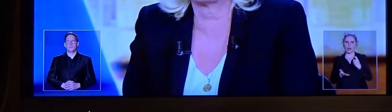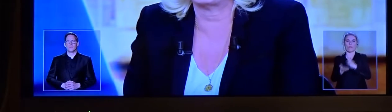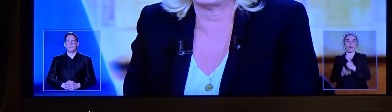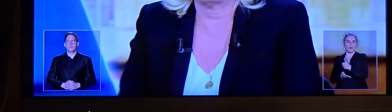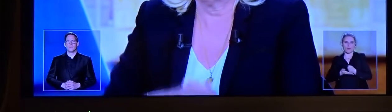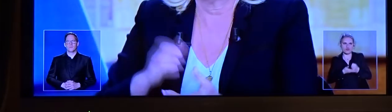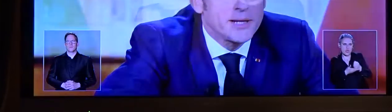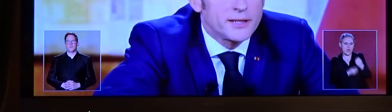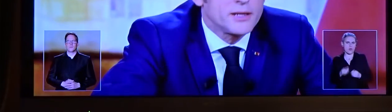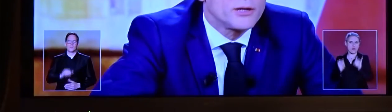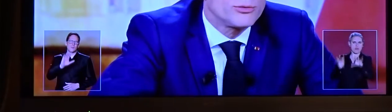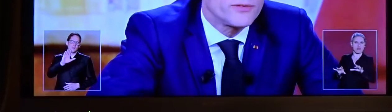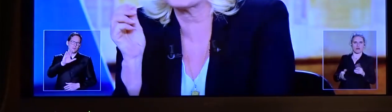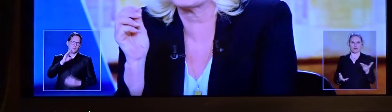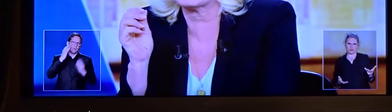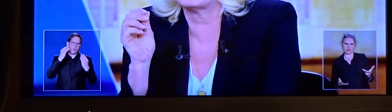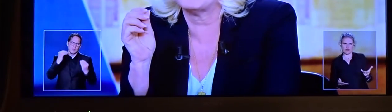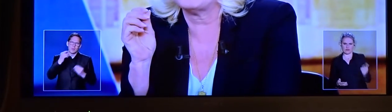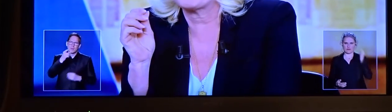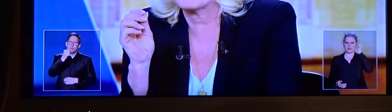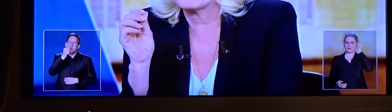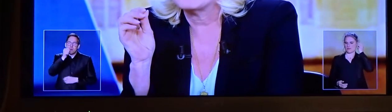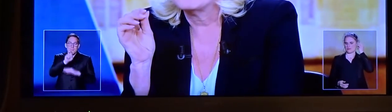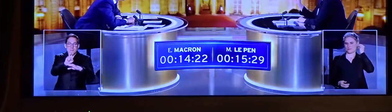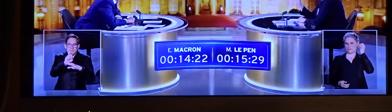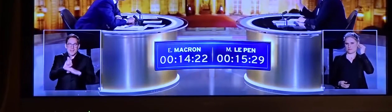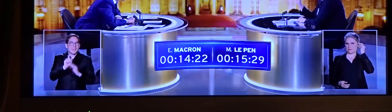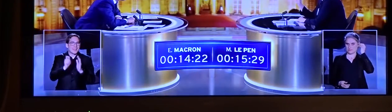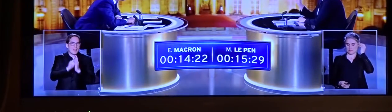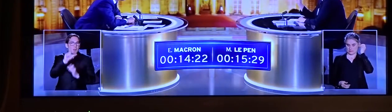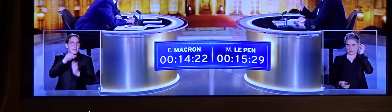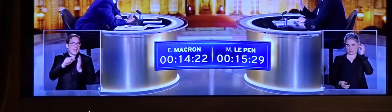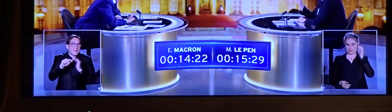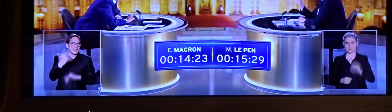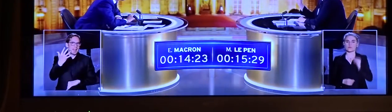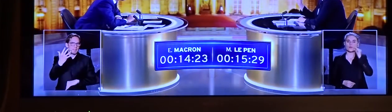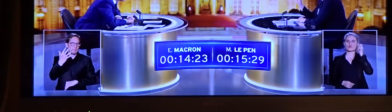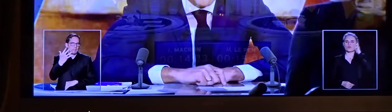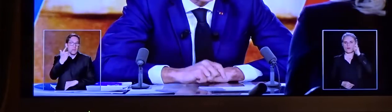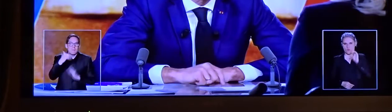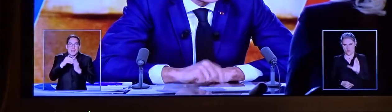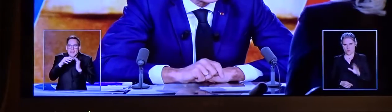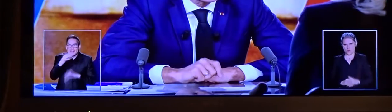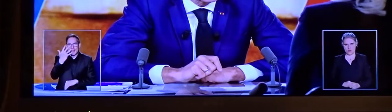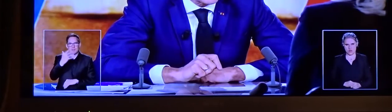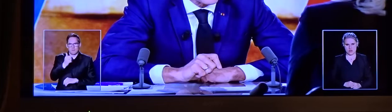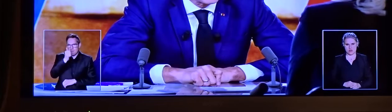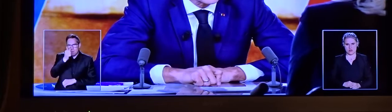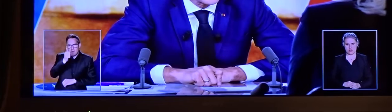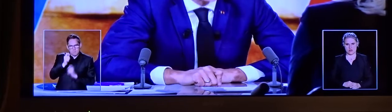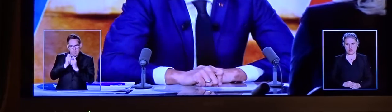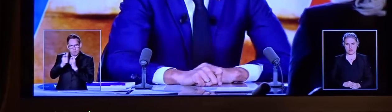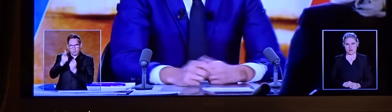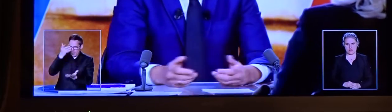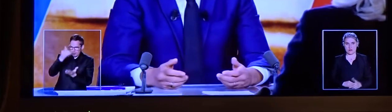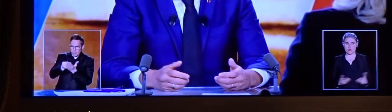ne soutenaient pas. Monsieur Macron, je vais vous dire quelque chose qui va... Vous avez contracté ce prêt en 2015. Monsieur Macron, vous l'avez contracté en 2015 et vous ne l'avez toujours pas